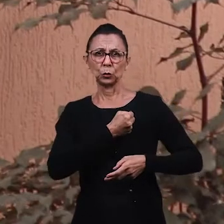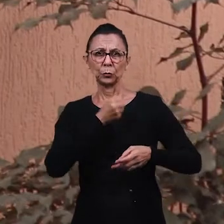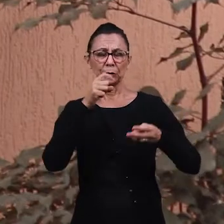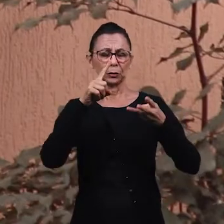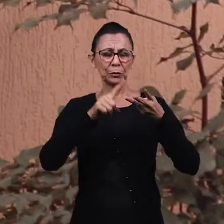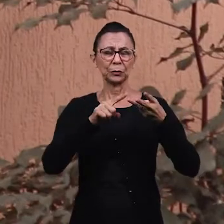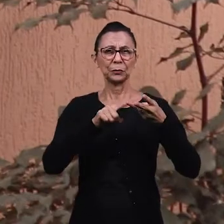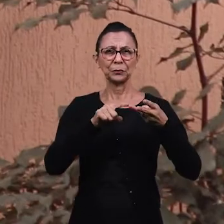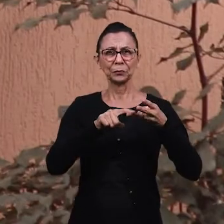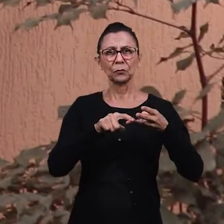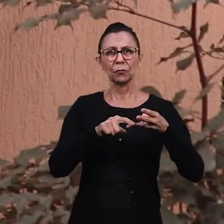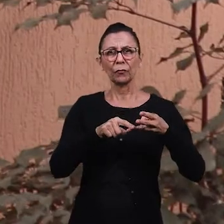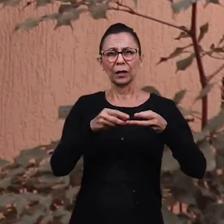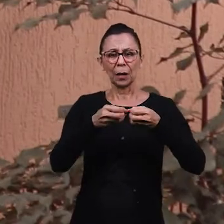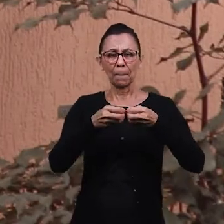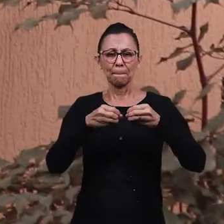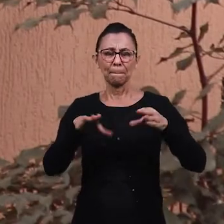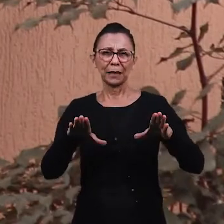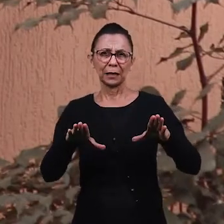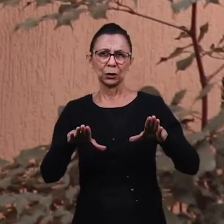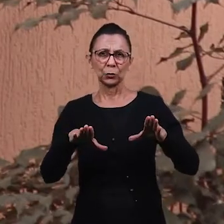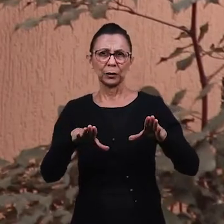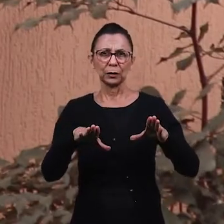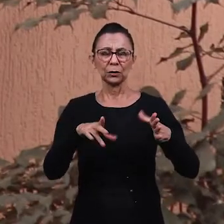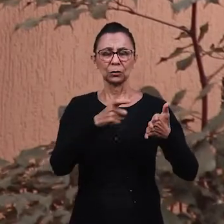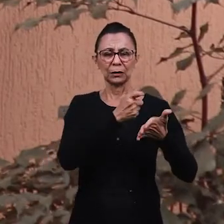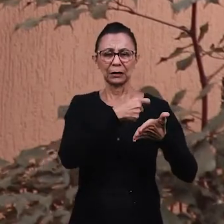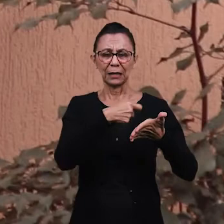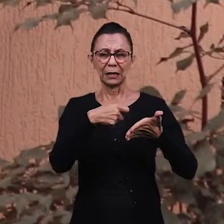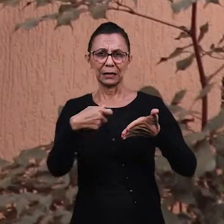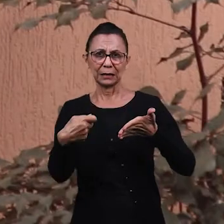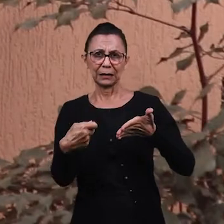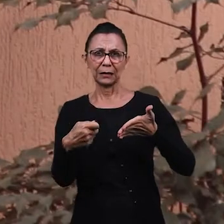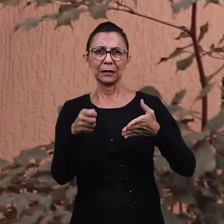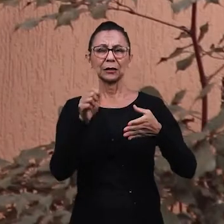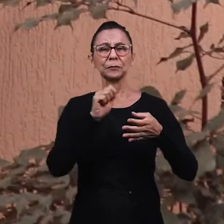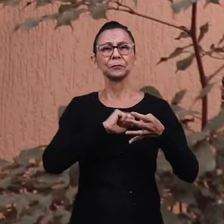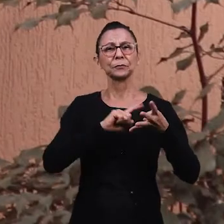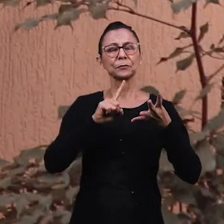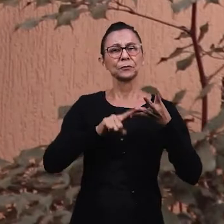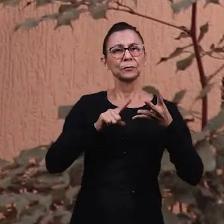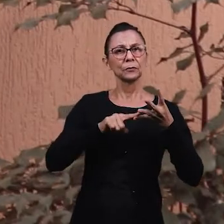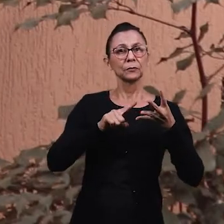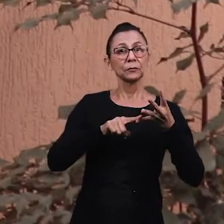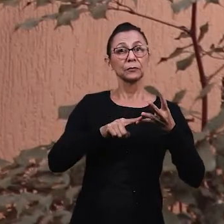dyslexie, c'est un changement dans la lecture.